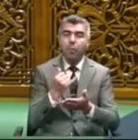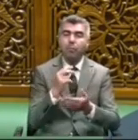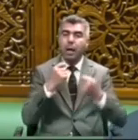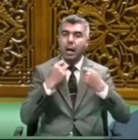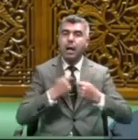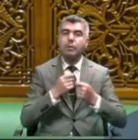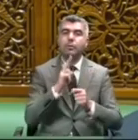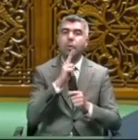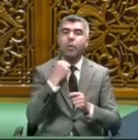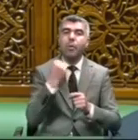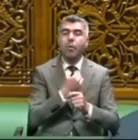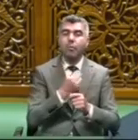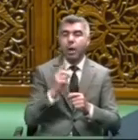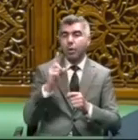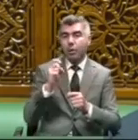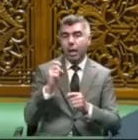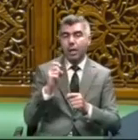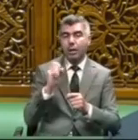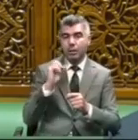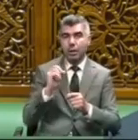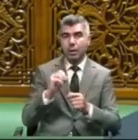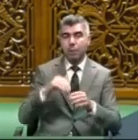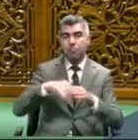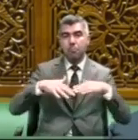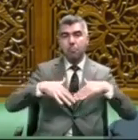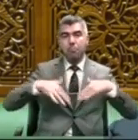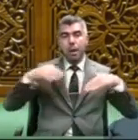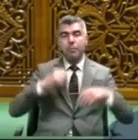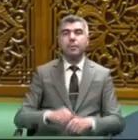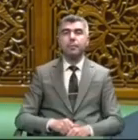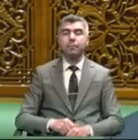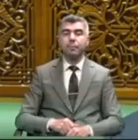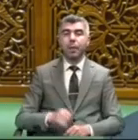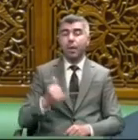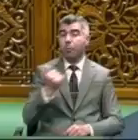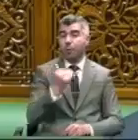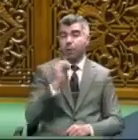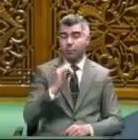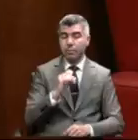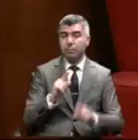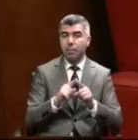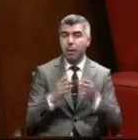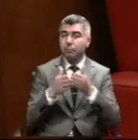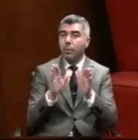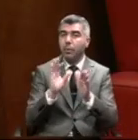الحكومه في الجلسه الشهريه الاخيره داخل هذا المجلس الموقر على انه هو المفتاح الوحيد لحل معضله